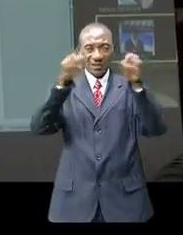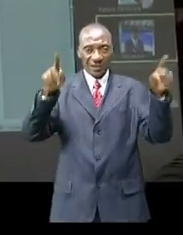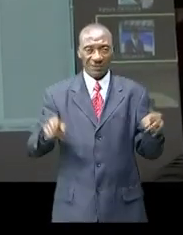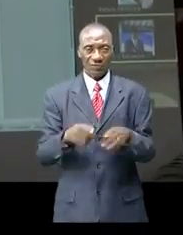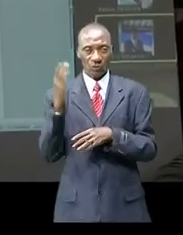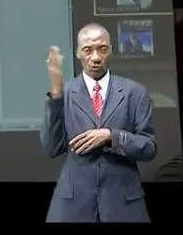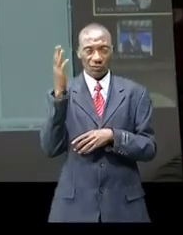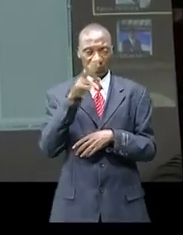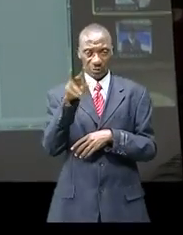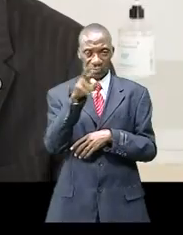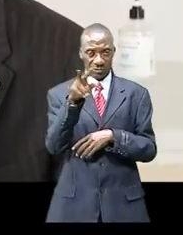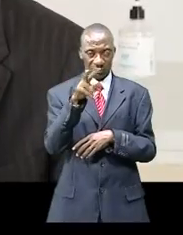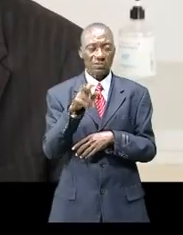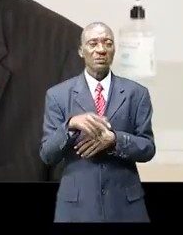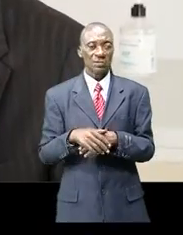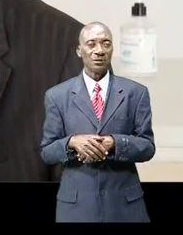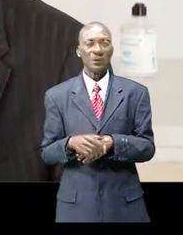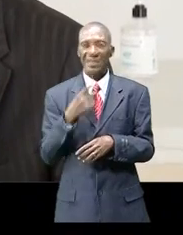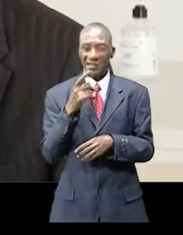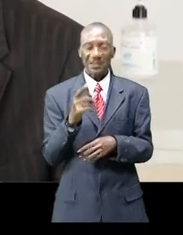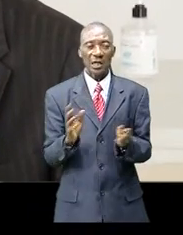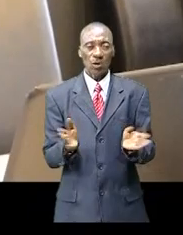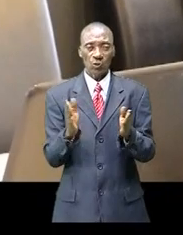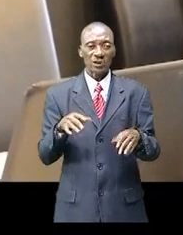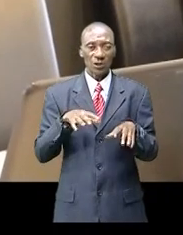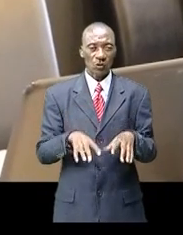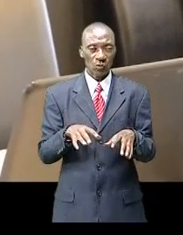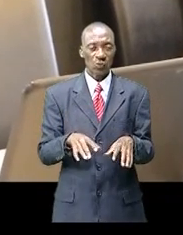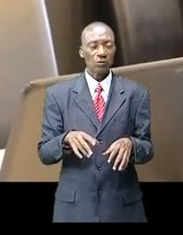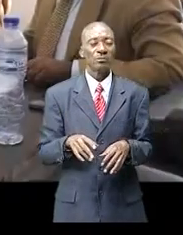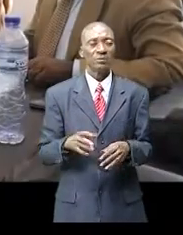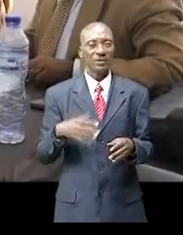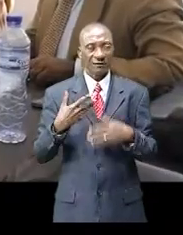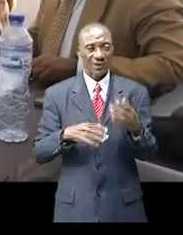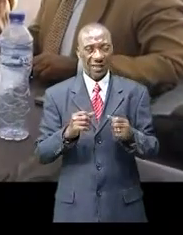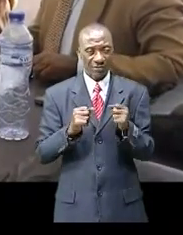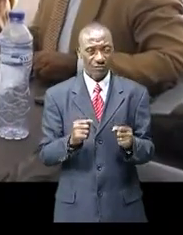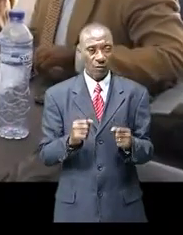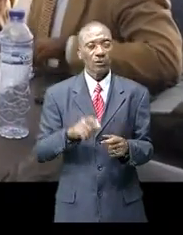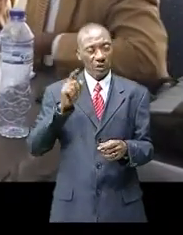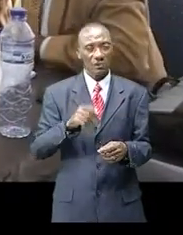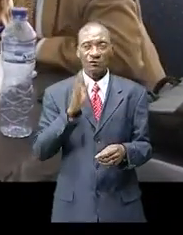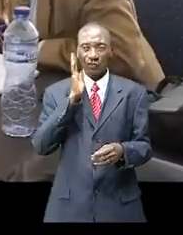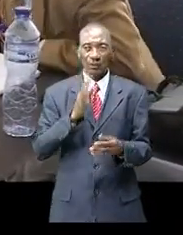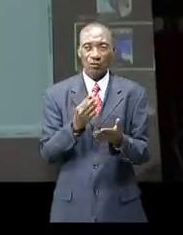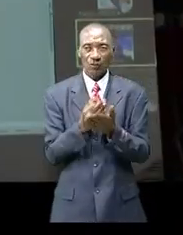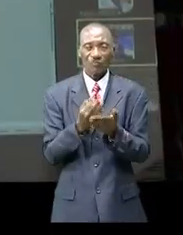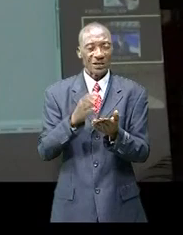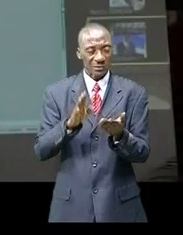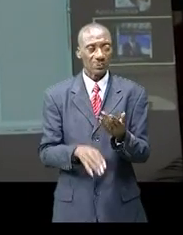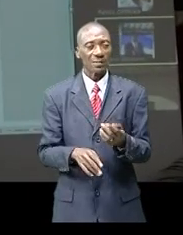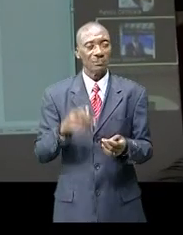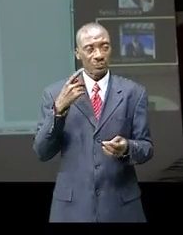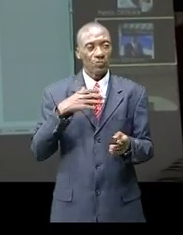apprécié les efforts déployés par la RDC grâce au financement du Fonds vert climat qui a permis de bénéficier du